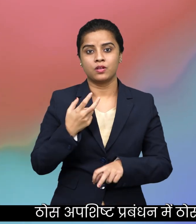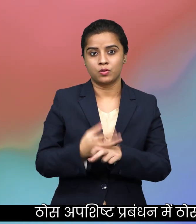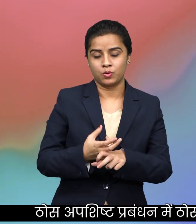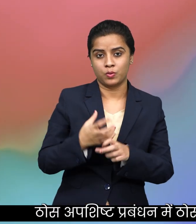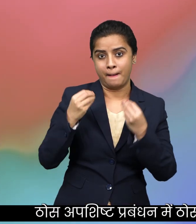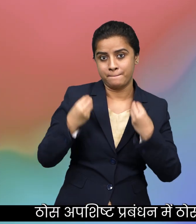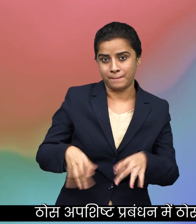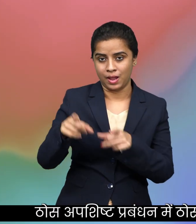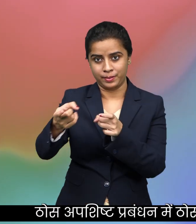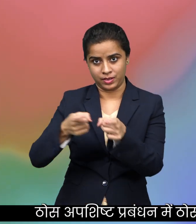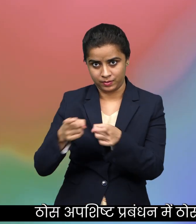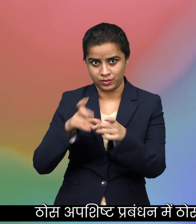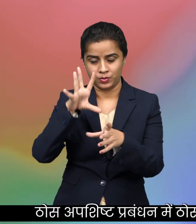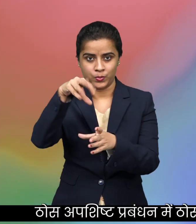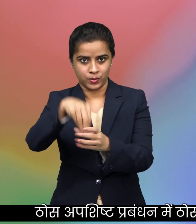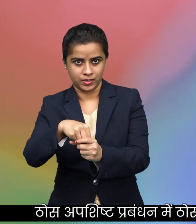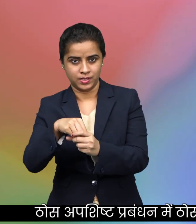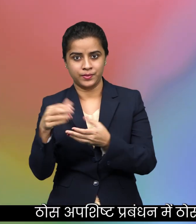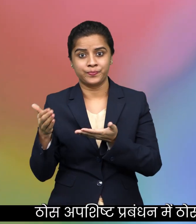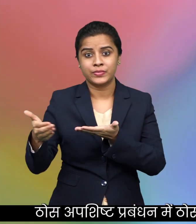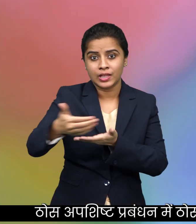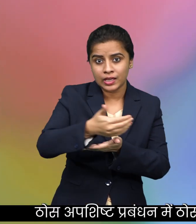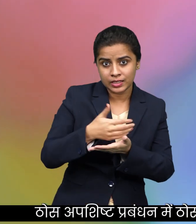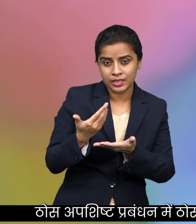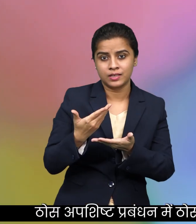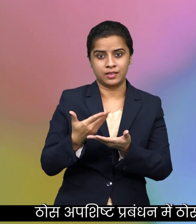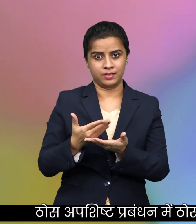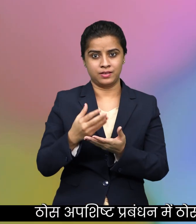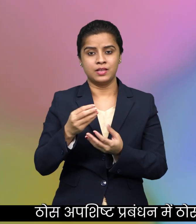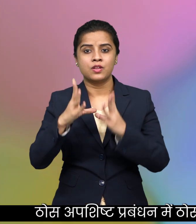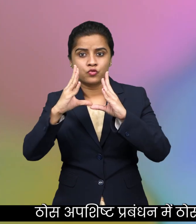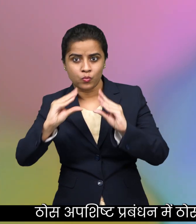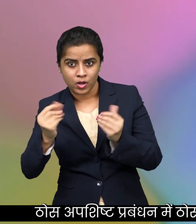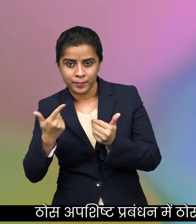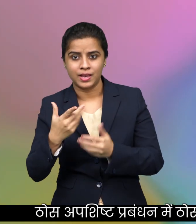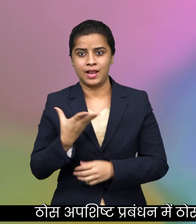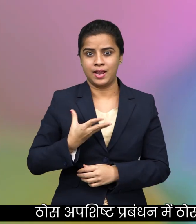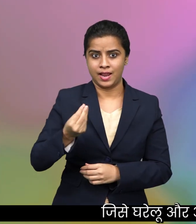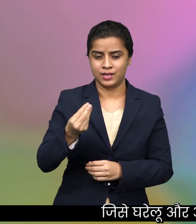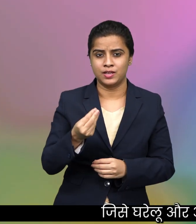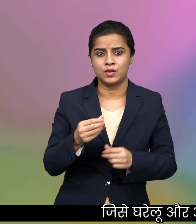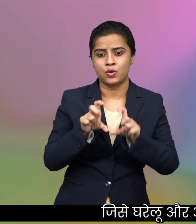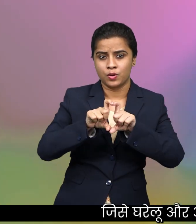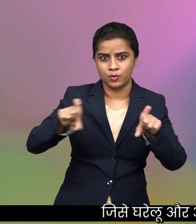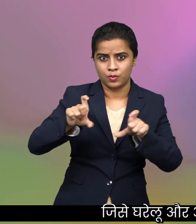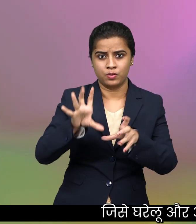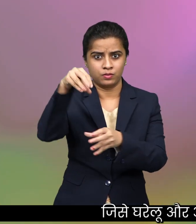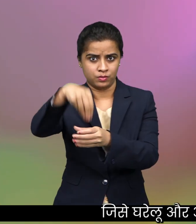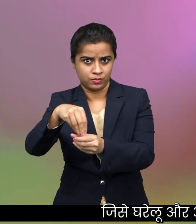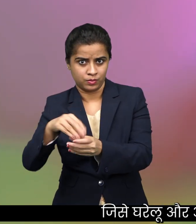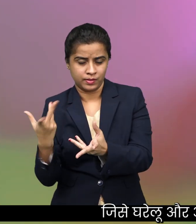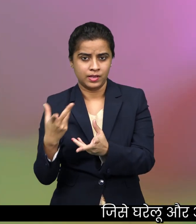ठोस अपशिष्ट प्रबंधन में ठोस सामग्री का संग्रह, उपचार और उचित निपटान शामिल है, जिसे